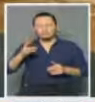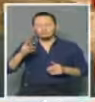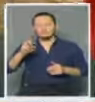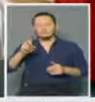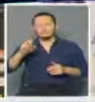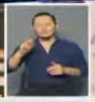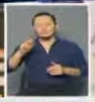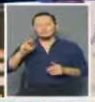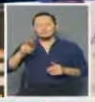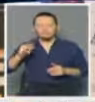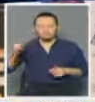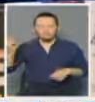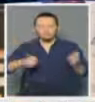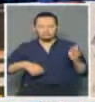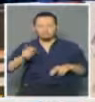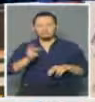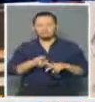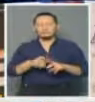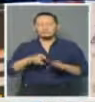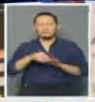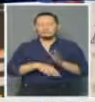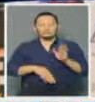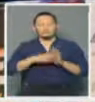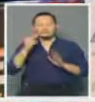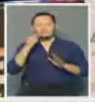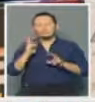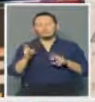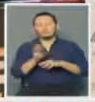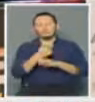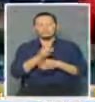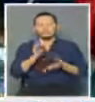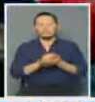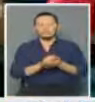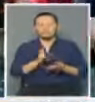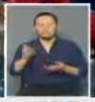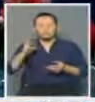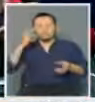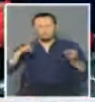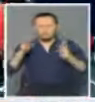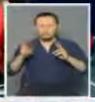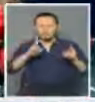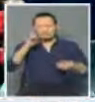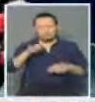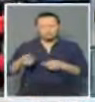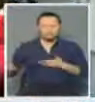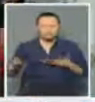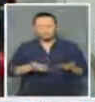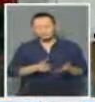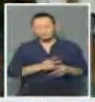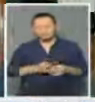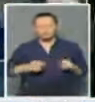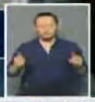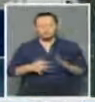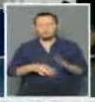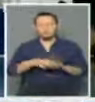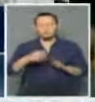Махачкала. Главной целью мероприятия является развитие лучших традиций популярных направлений молодежной культуры, совершенствование форм организации досуга